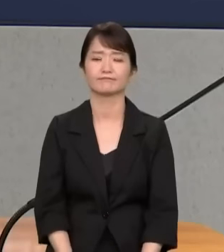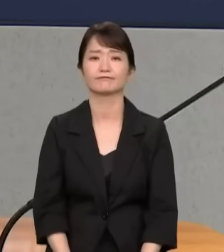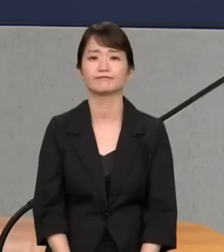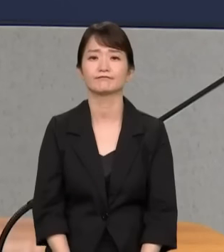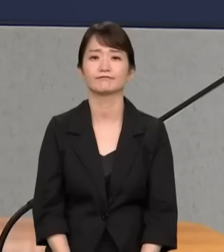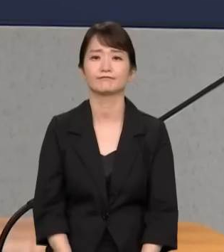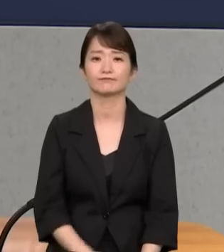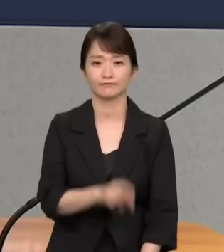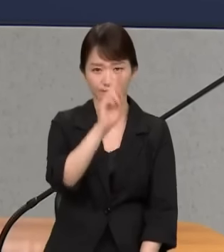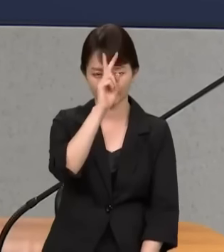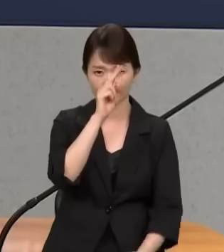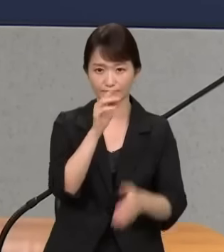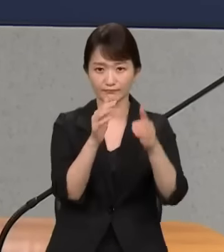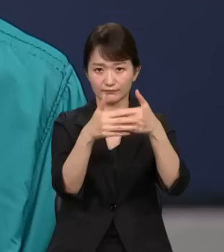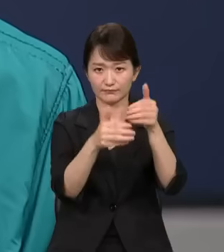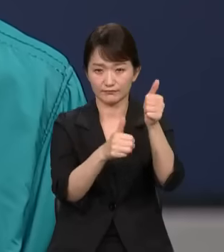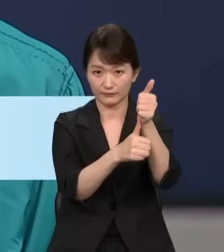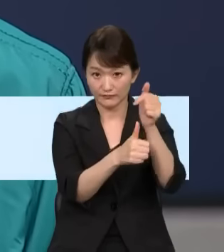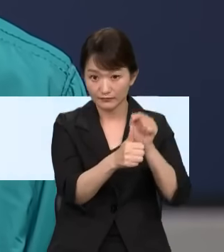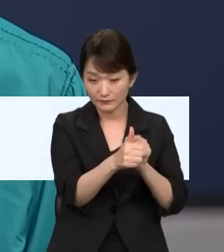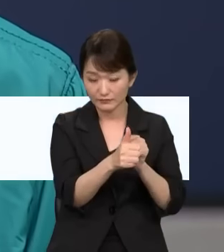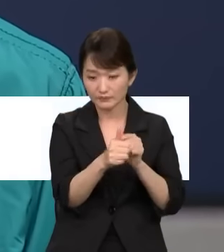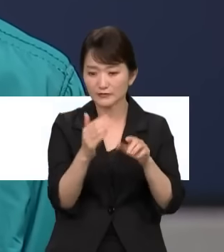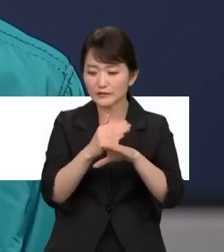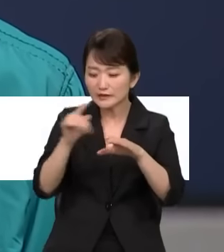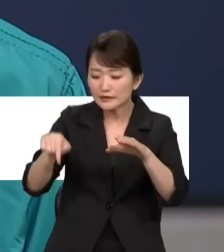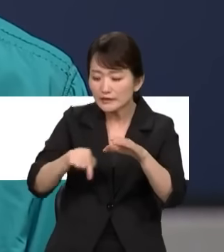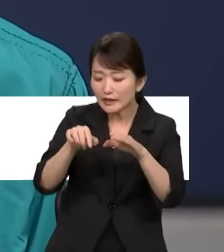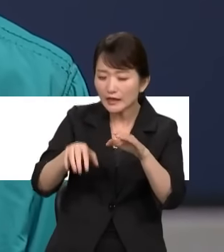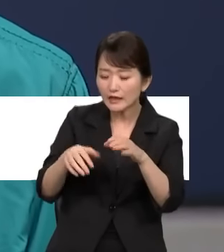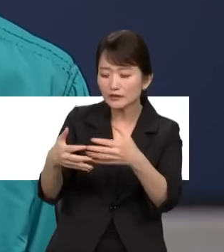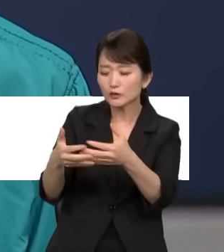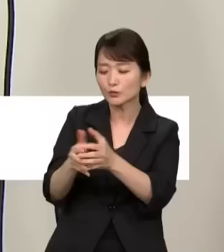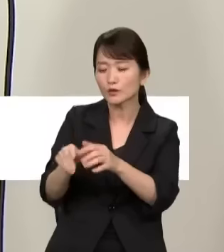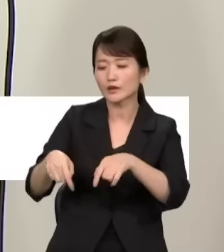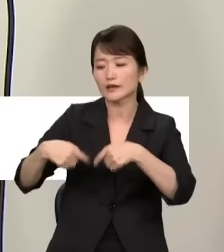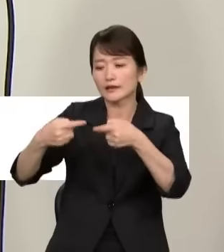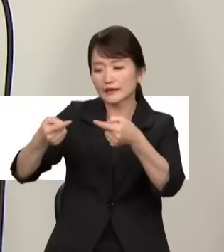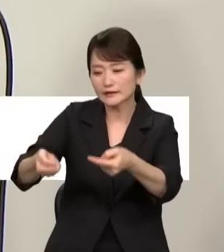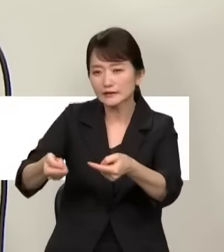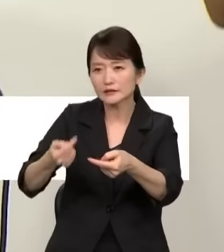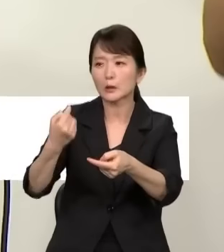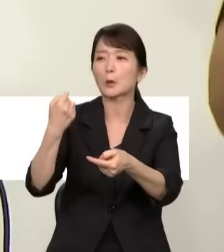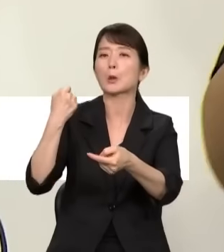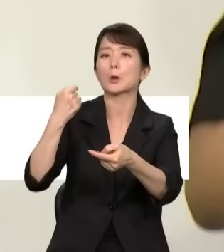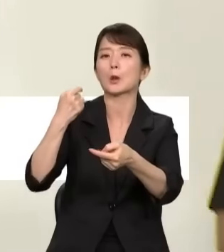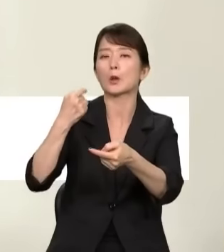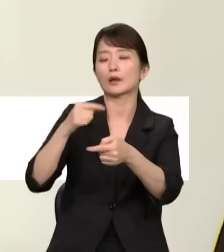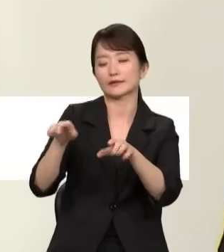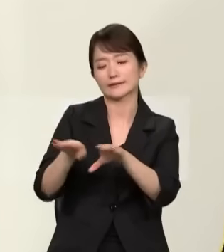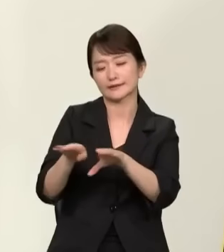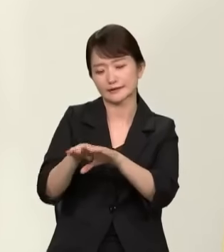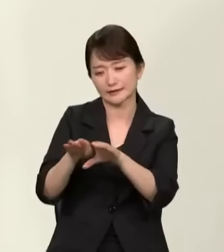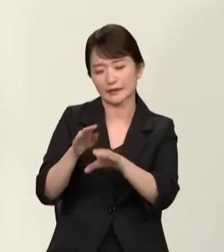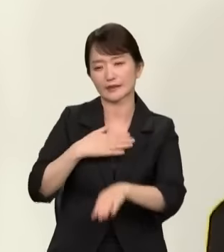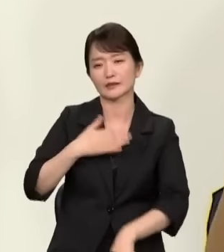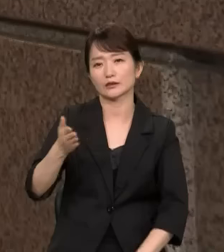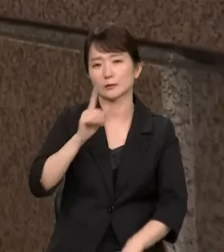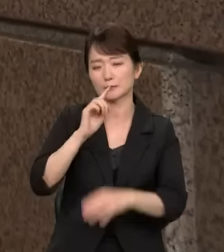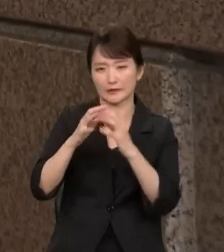이런 가운데 박 차관은 당내 소장파 모임인 천목회 토론회에 참석하기로 했다가 하루 전날 불참을 통보해 또 논란이